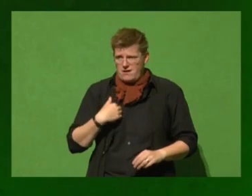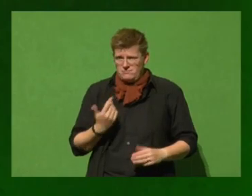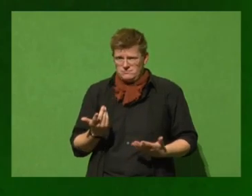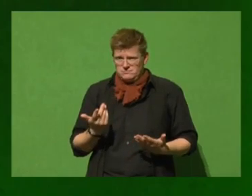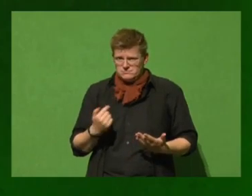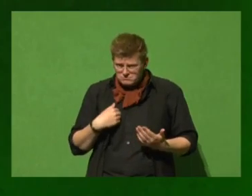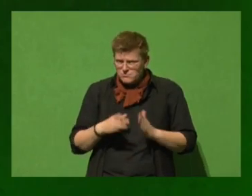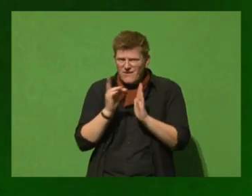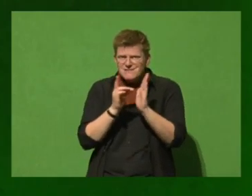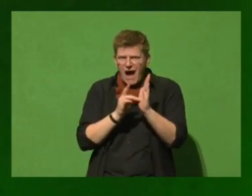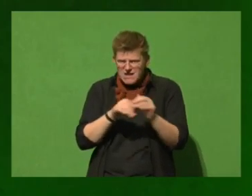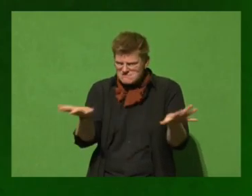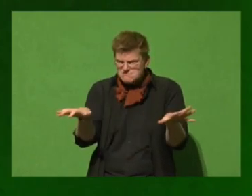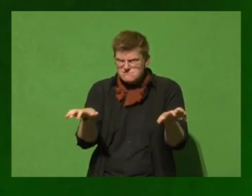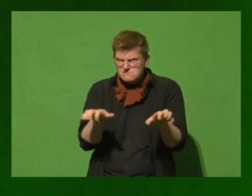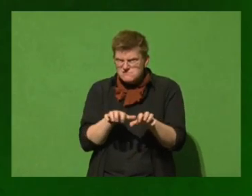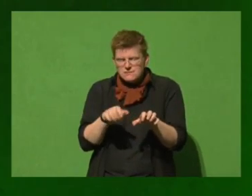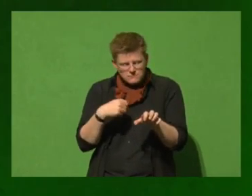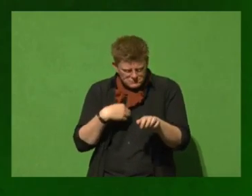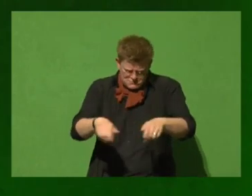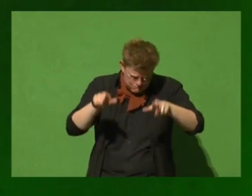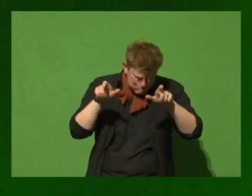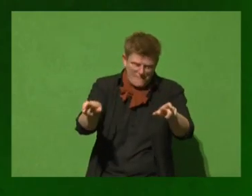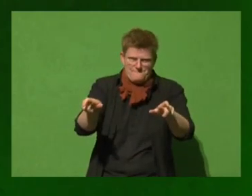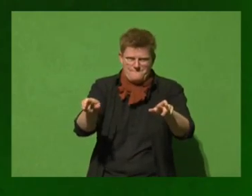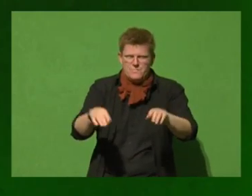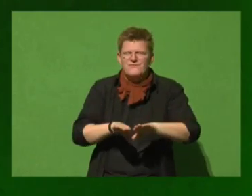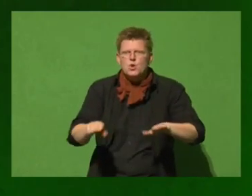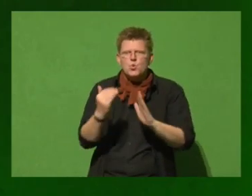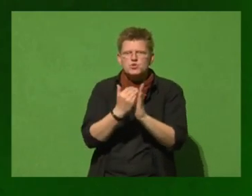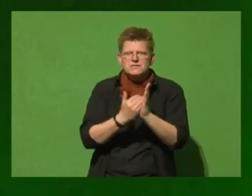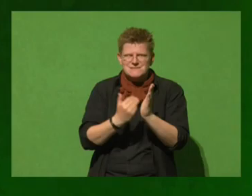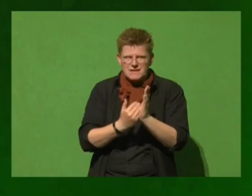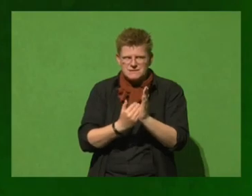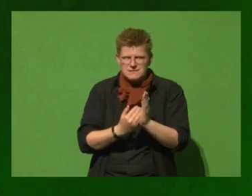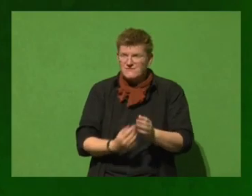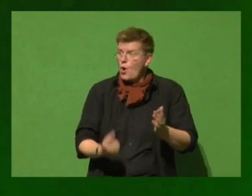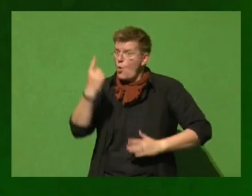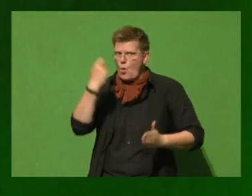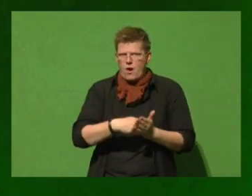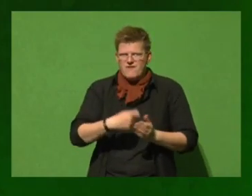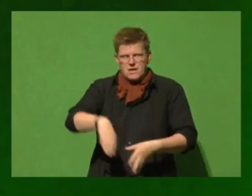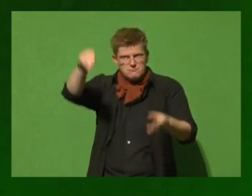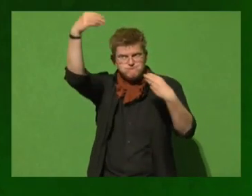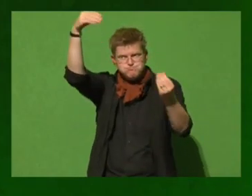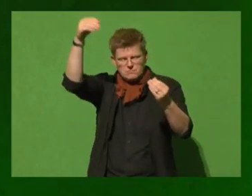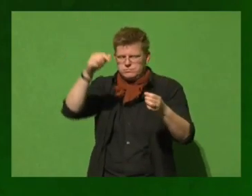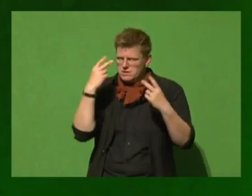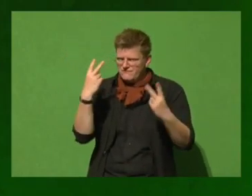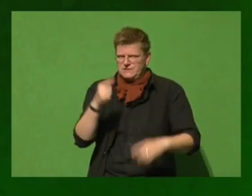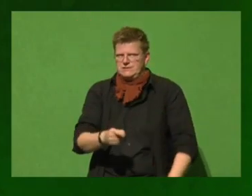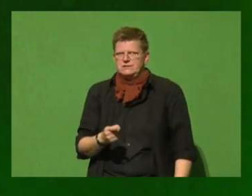Kampf ansagt und die das Grundgesetz hochhält, ohne es hinterrücks auszuhöhlen. Liebe Freunde und